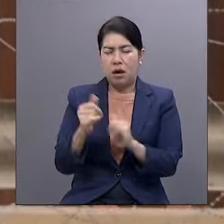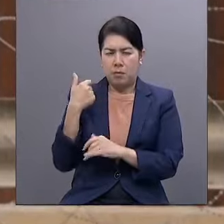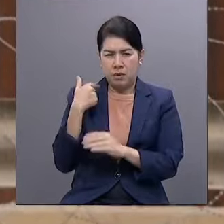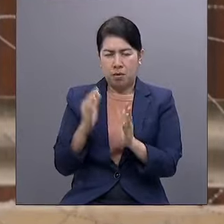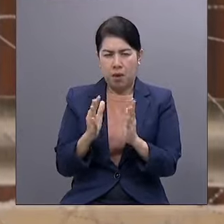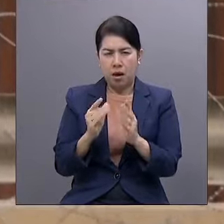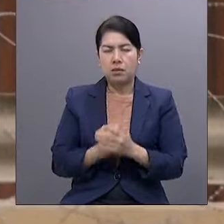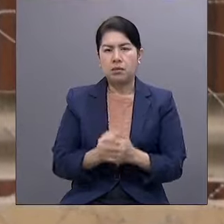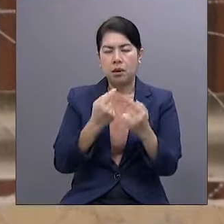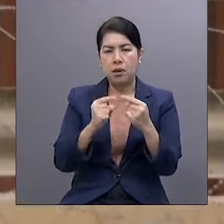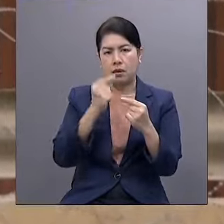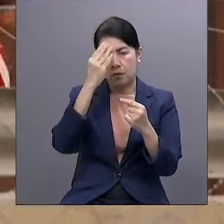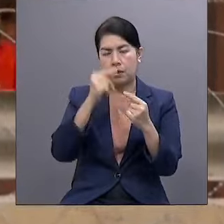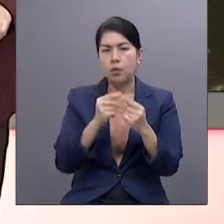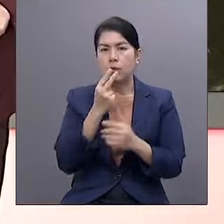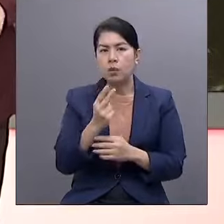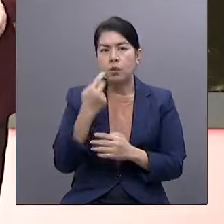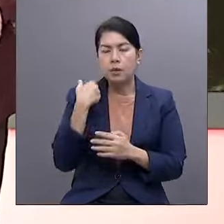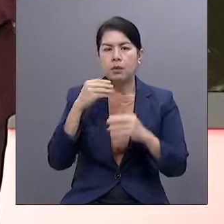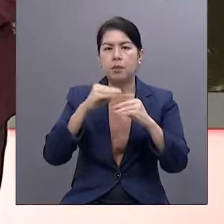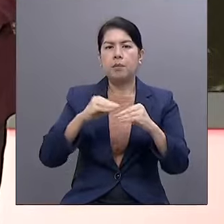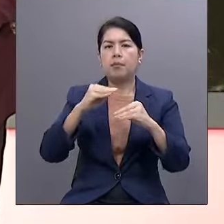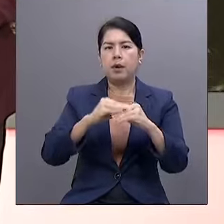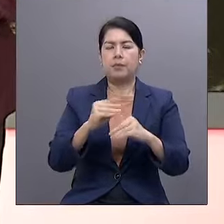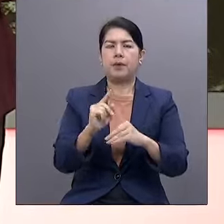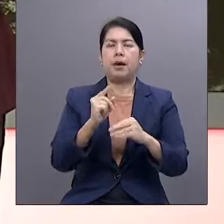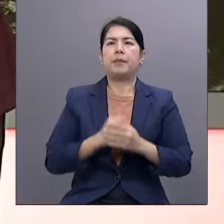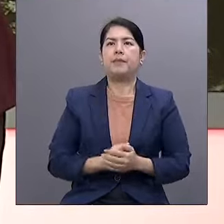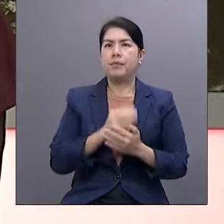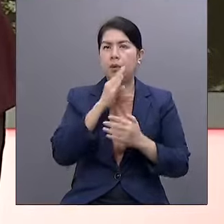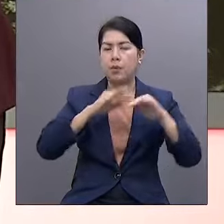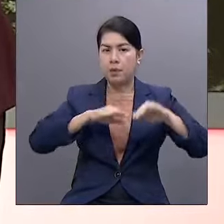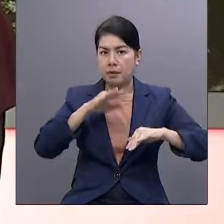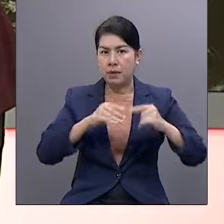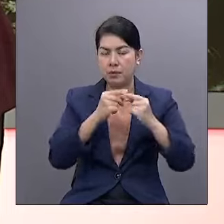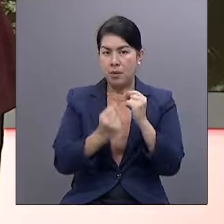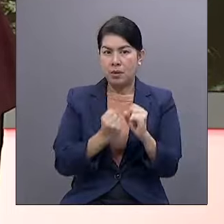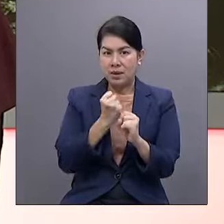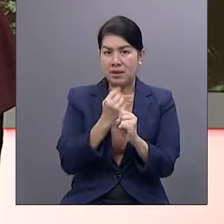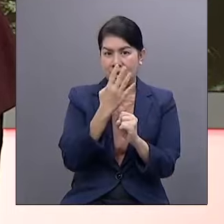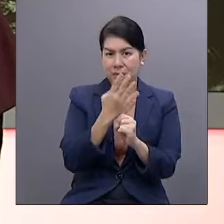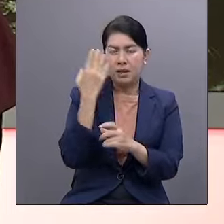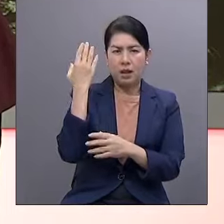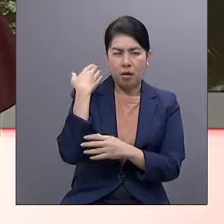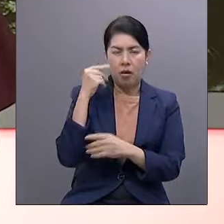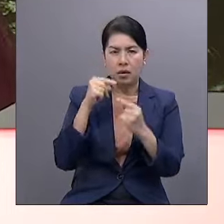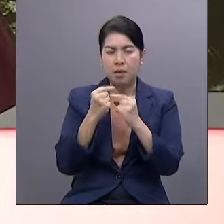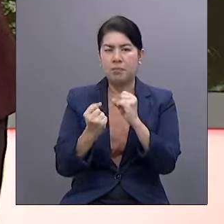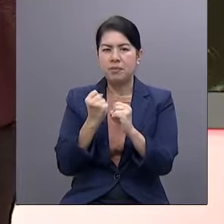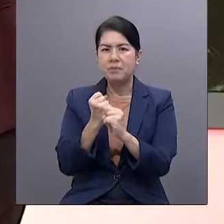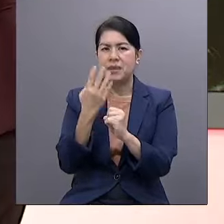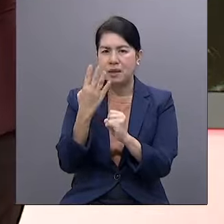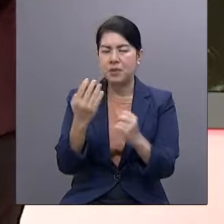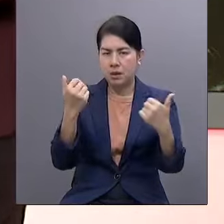ขึ้นขนาดไหนค่ะเปรียบเทียบตัวเลขระหว่าง4ปีสมัยทรัมป์กับเกือบ4ปีในสมัยไบเดนคุณผู้ชม